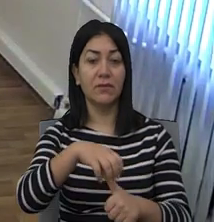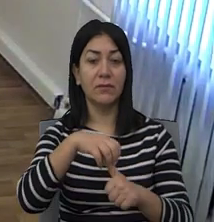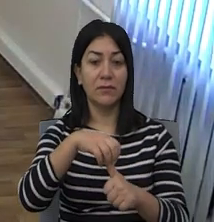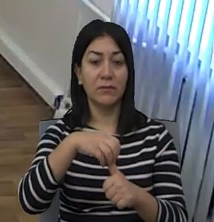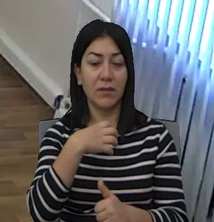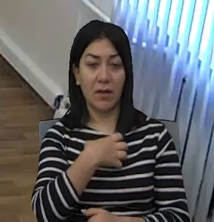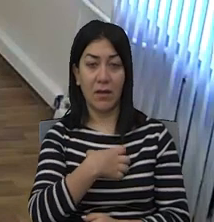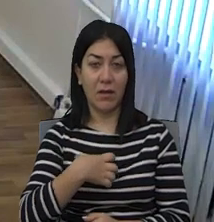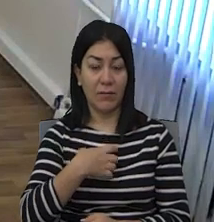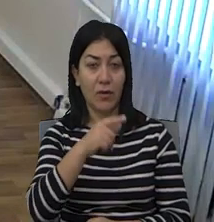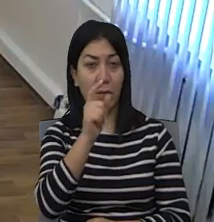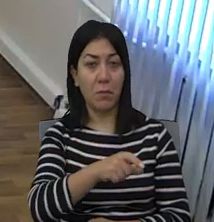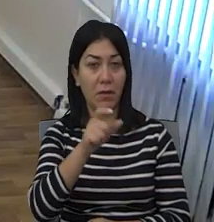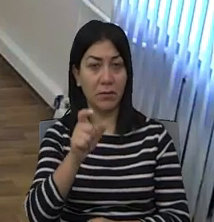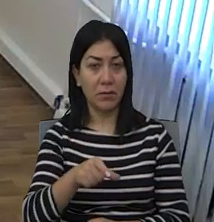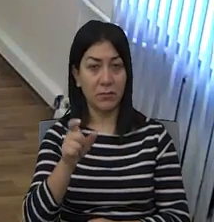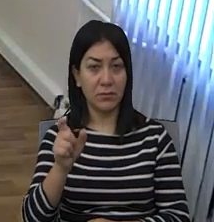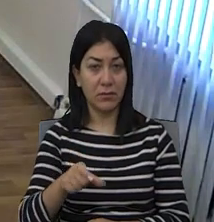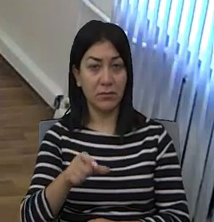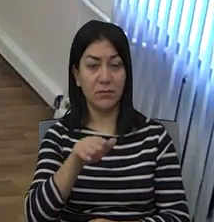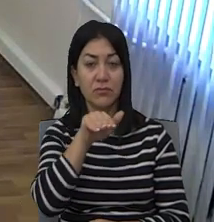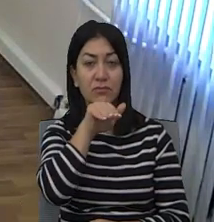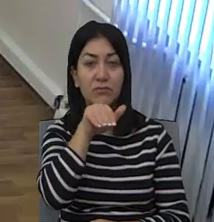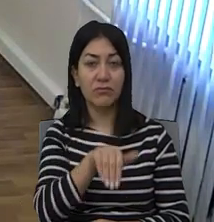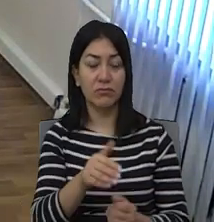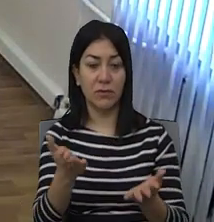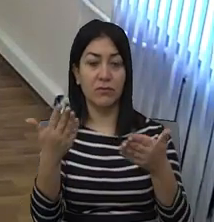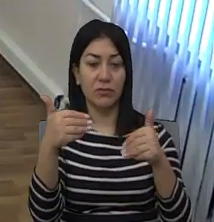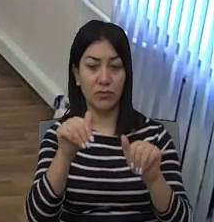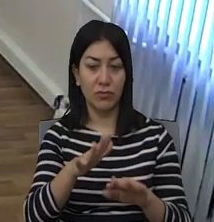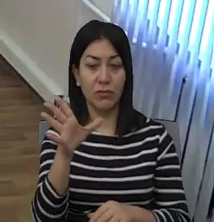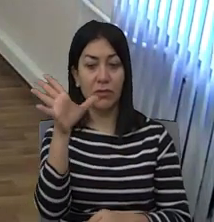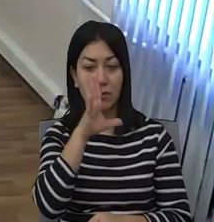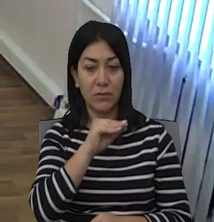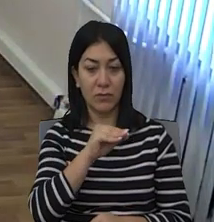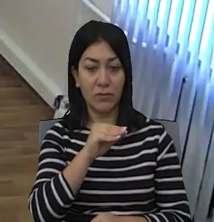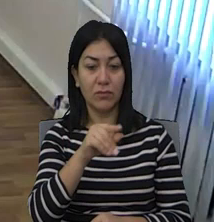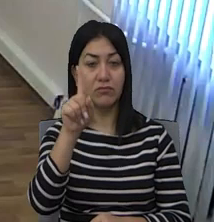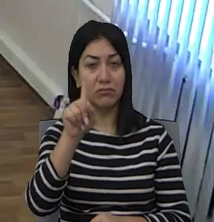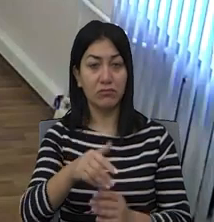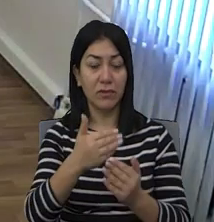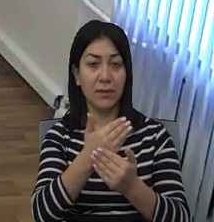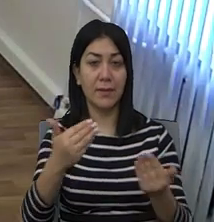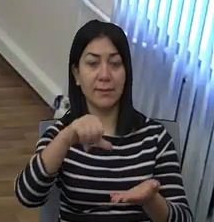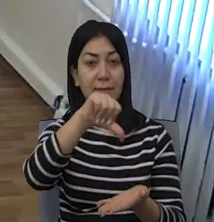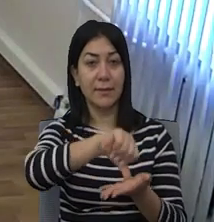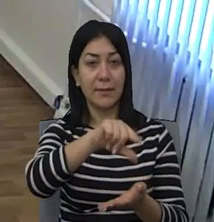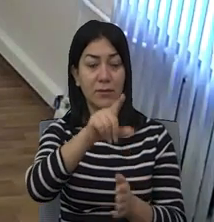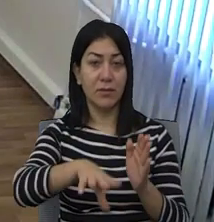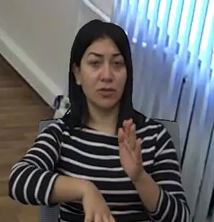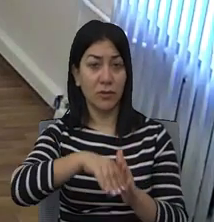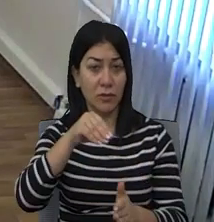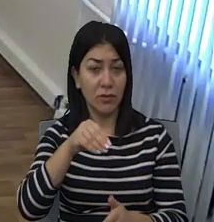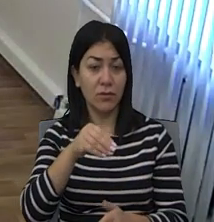նշանակություն ունի քաղաքացիների կշռադատված որոշումներ կայացնելու ունակությունը։ Ներառյալ իրենց ներկայացուցիչներին ընտրել է